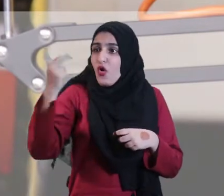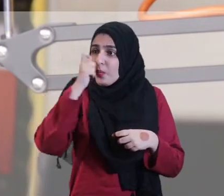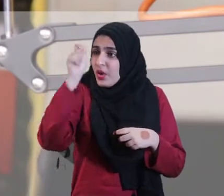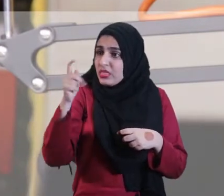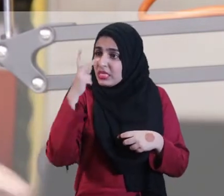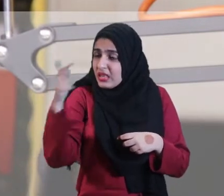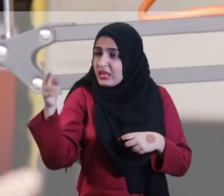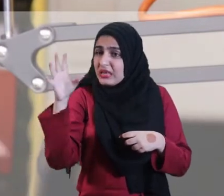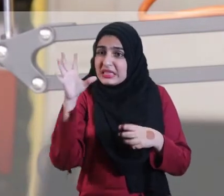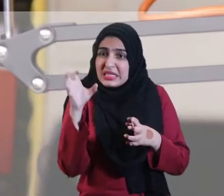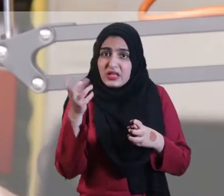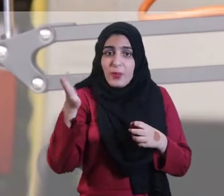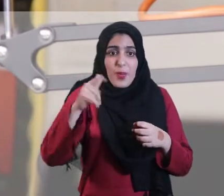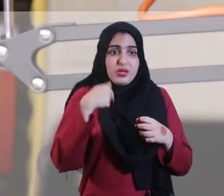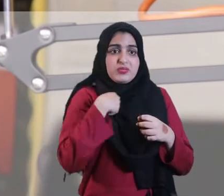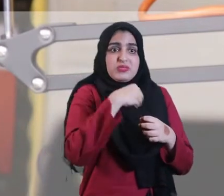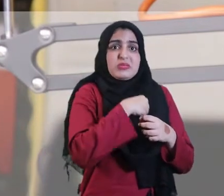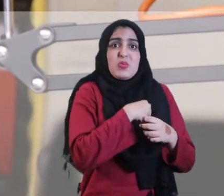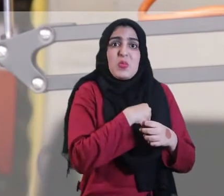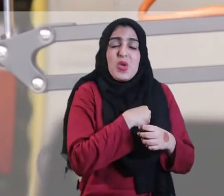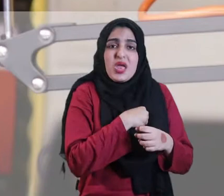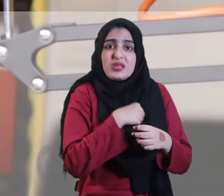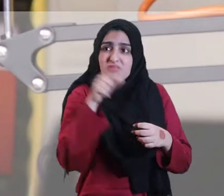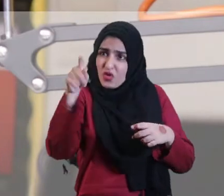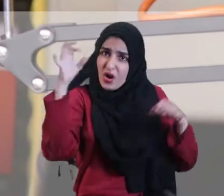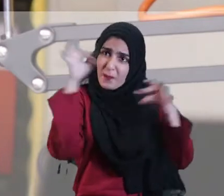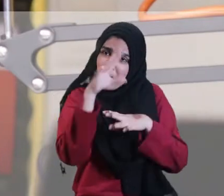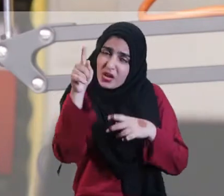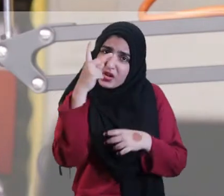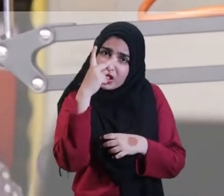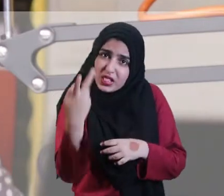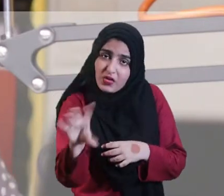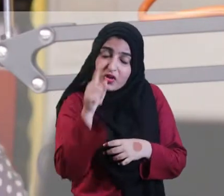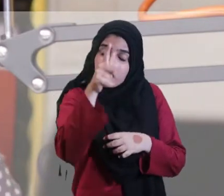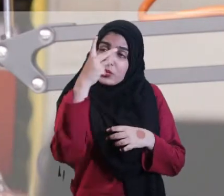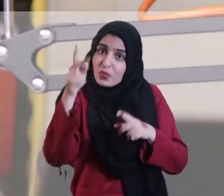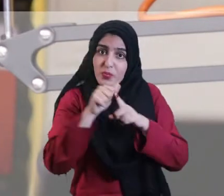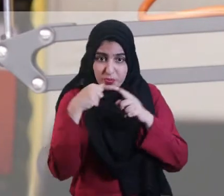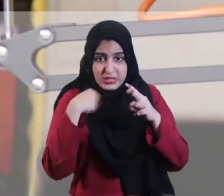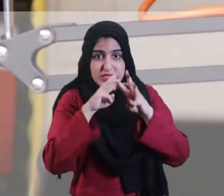स्टार्टड गेटिंग एपिसोड